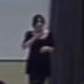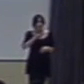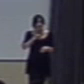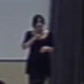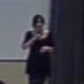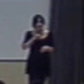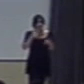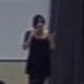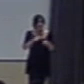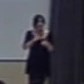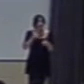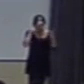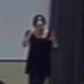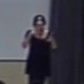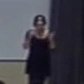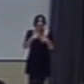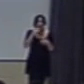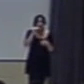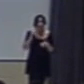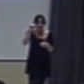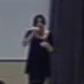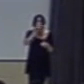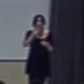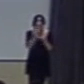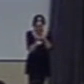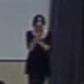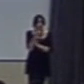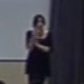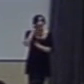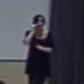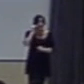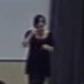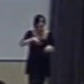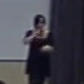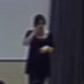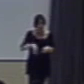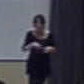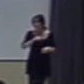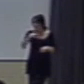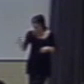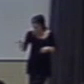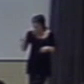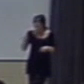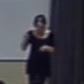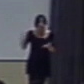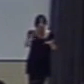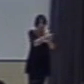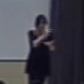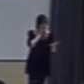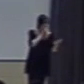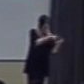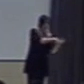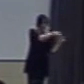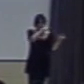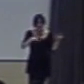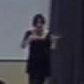la Gent Gran, i el Manuel Fernández, de la Federació d'Associació de Gitanos de Catalunya. Tots ells ens ajudaran també a complementar